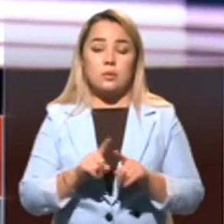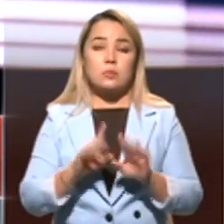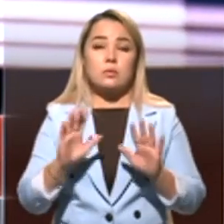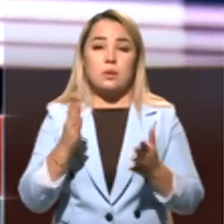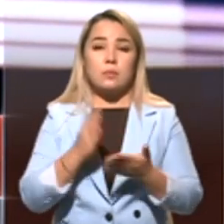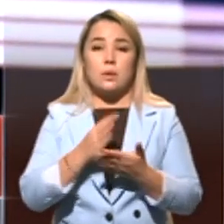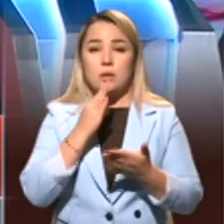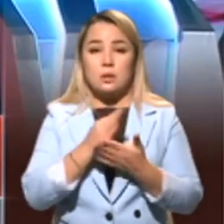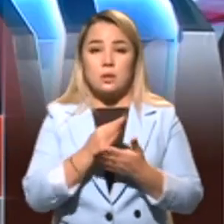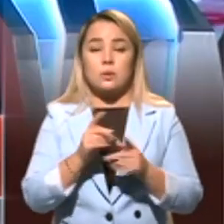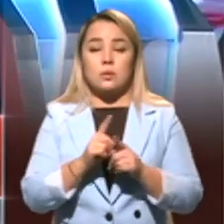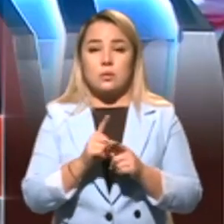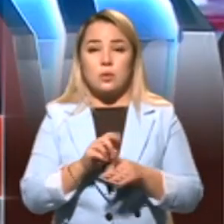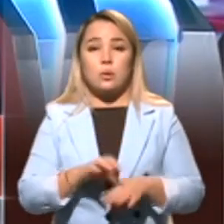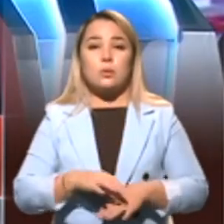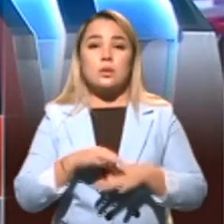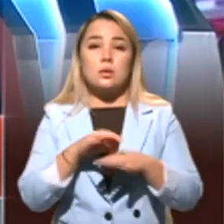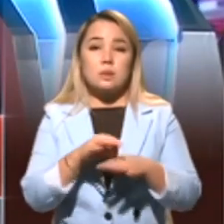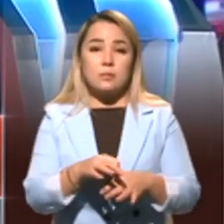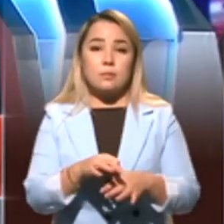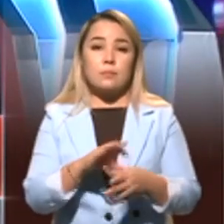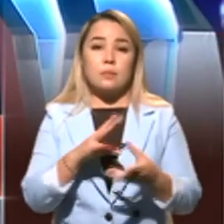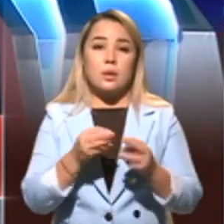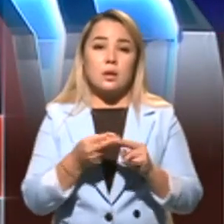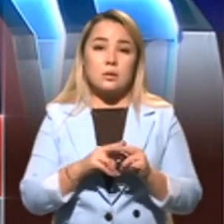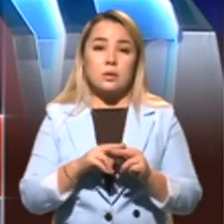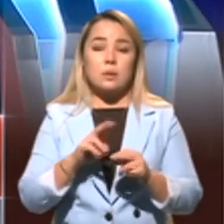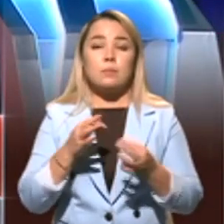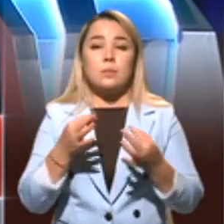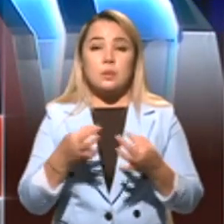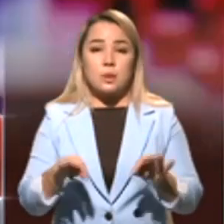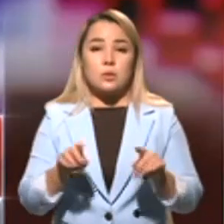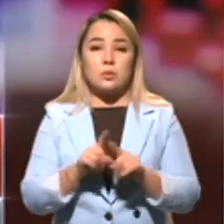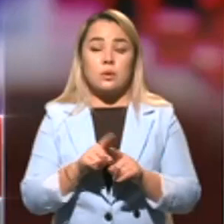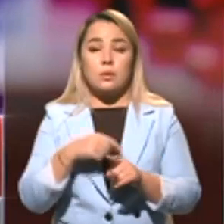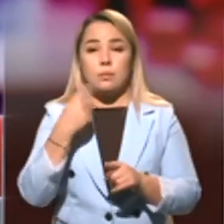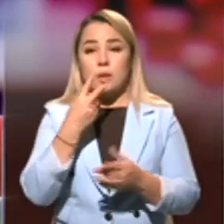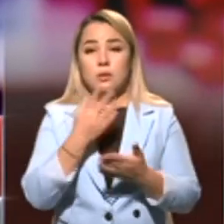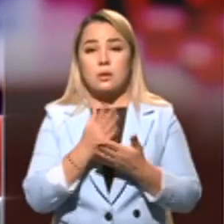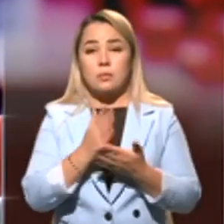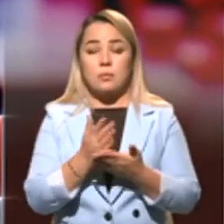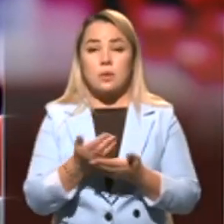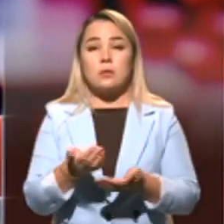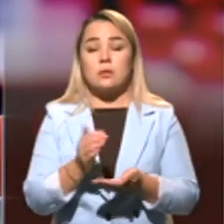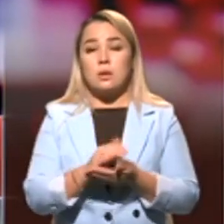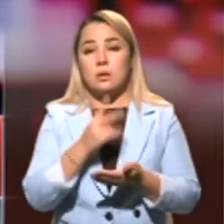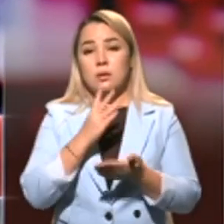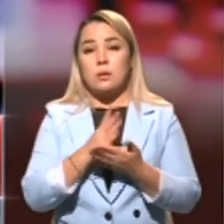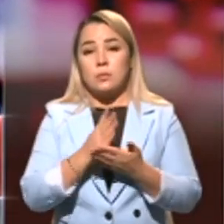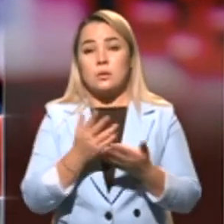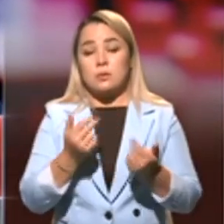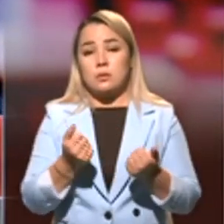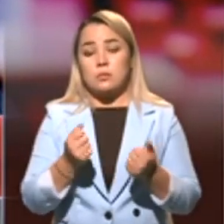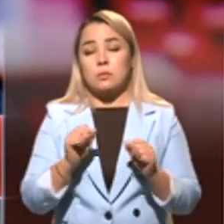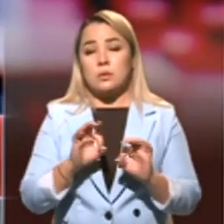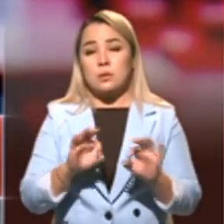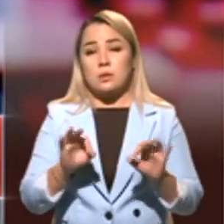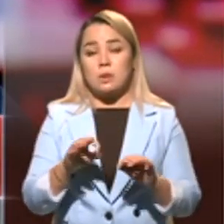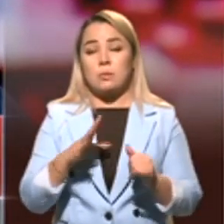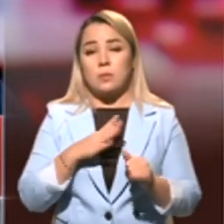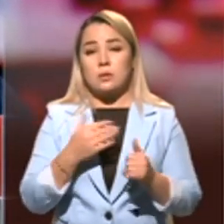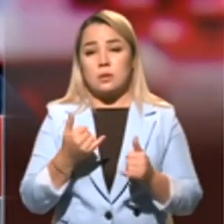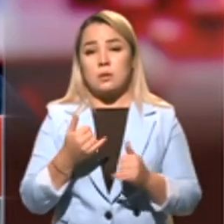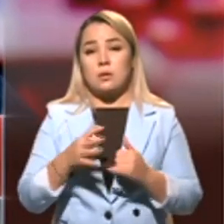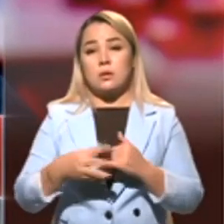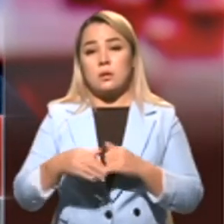жатыр деген кезде онда съез өткізіп, бұл енді бір бейбітшіліктің белгісі деп қарастыруға болатын шығар. Рахмет. Аралы